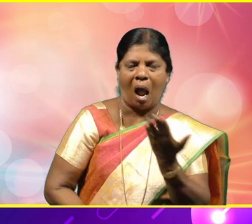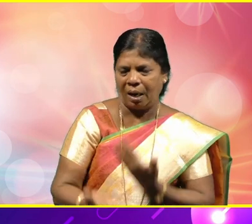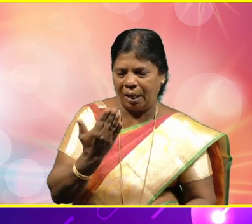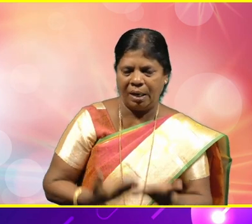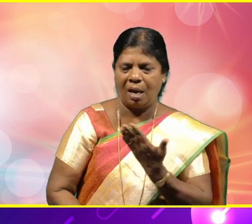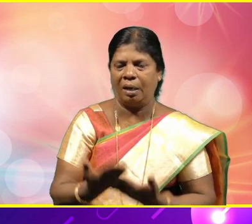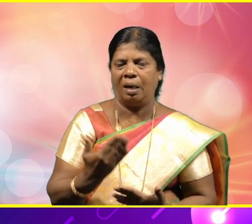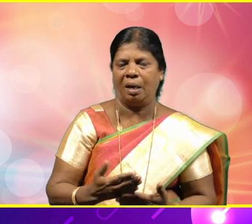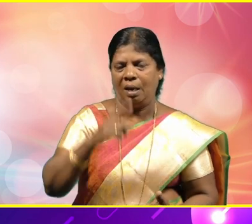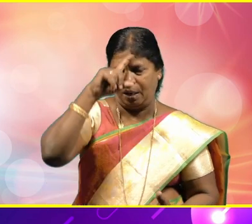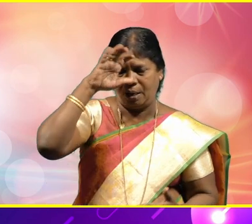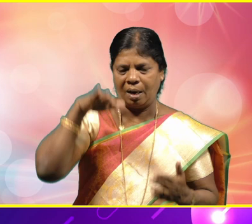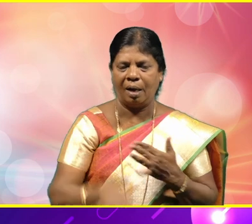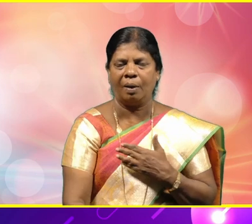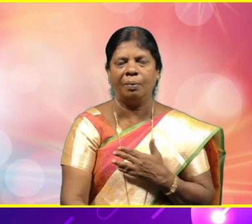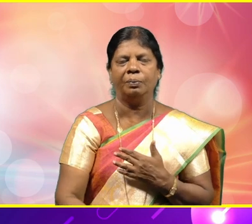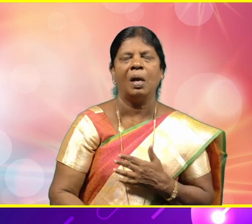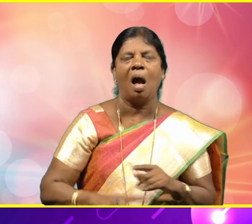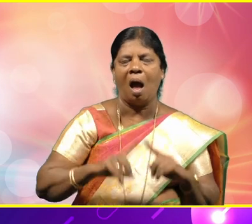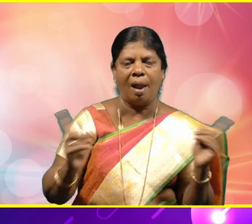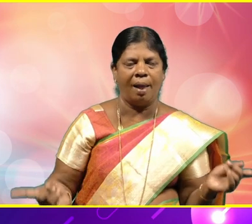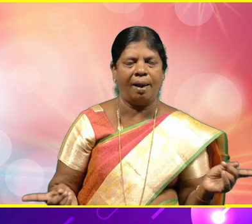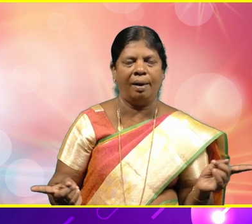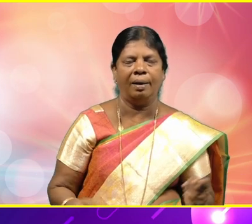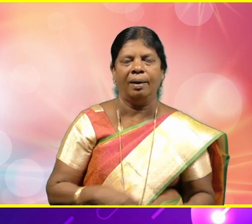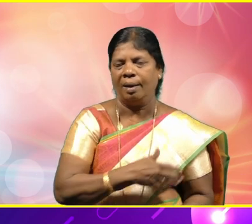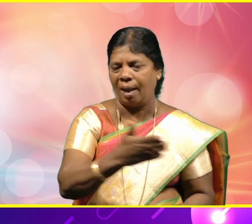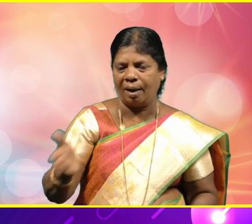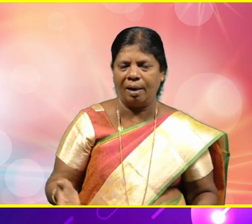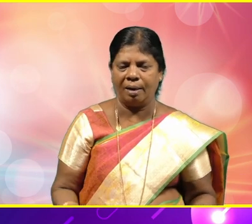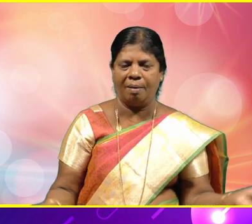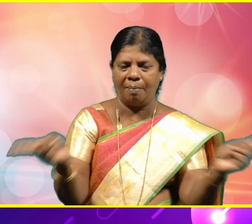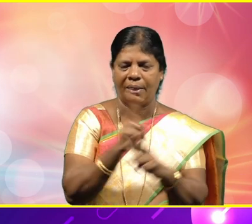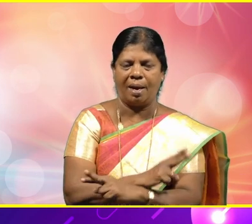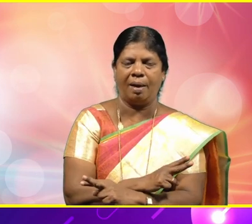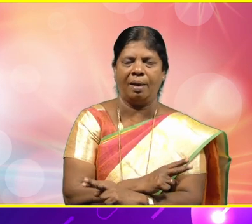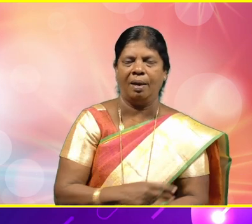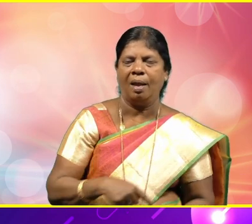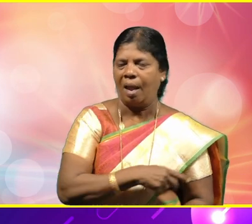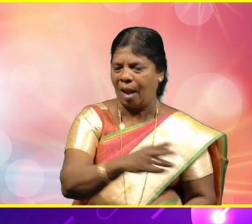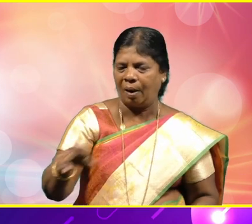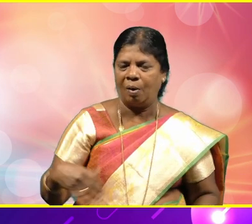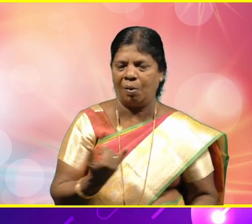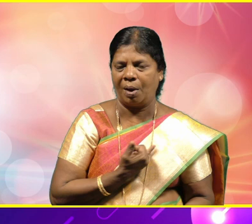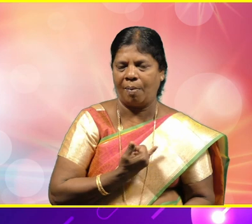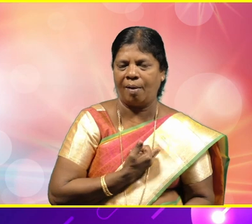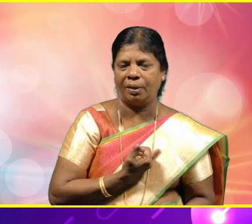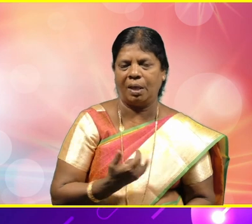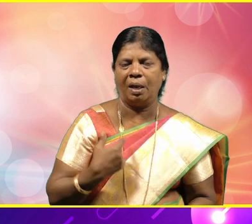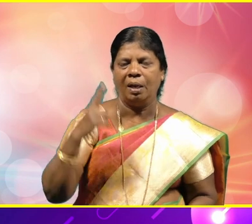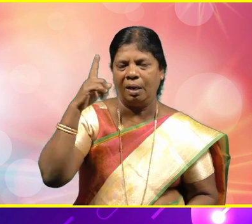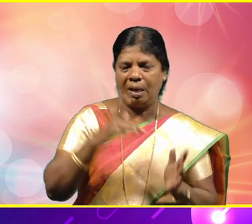அக்கினியாகிய நரகம். ஆனால் எங்களுக்கு பதிலாக எங்கள் பாவத்தை